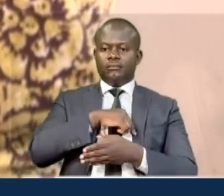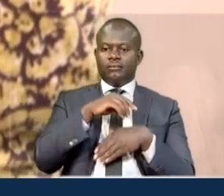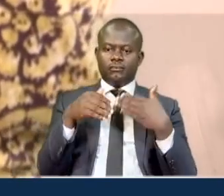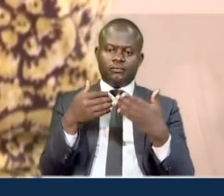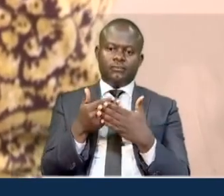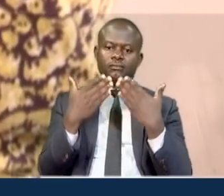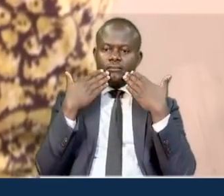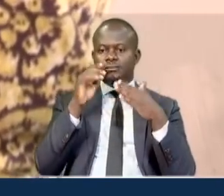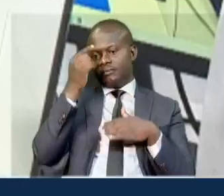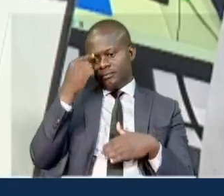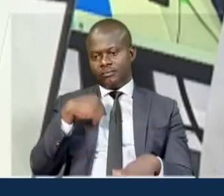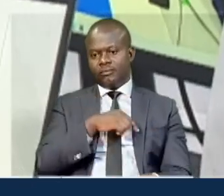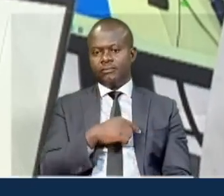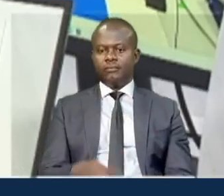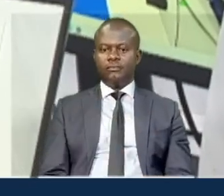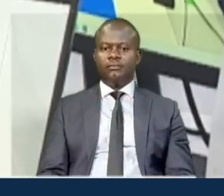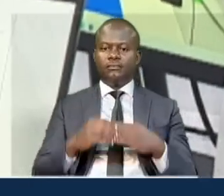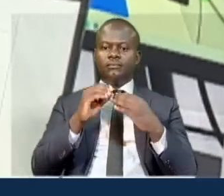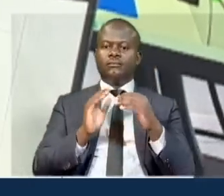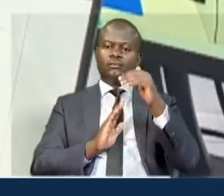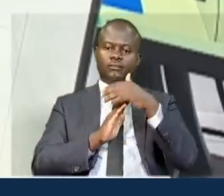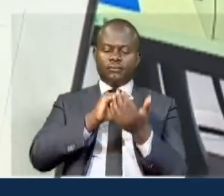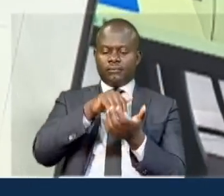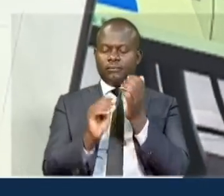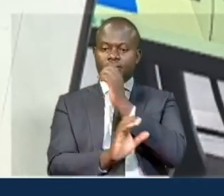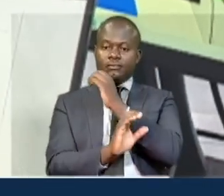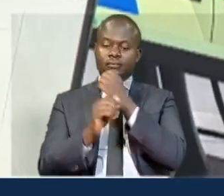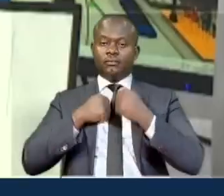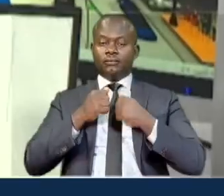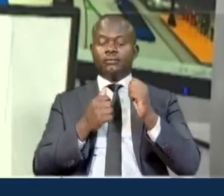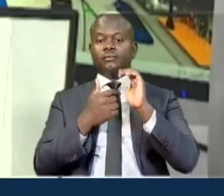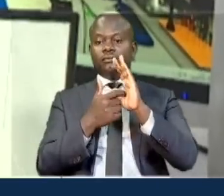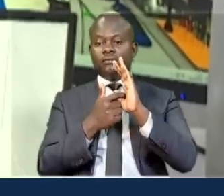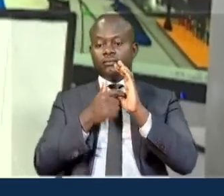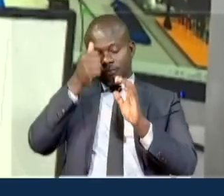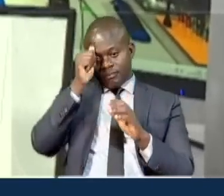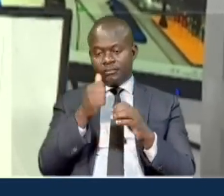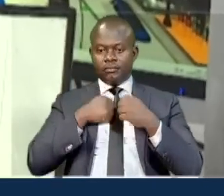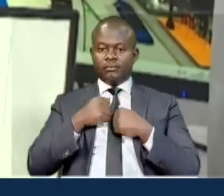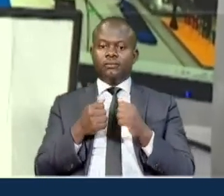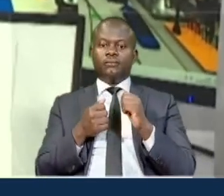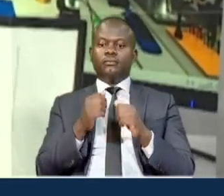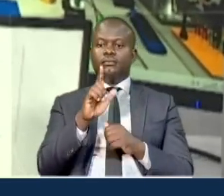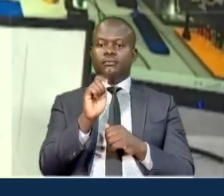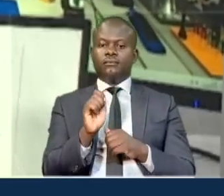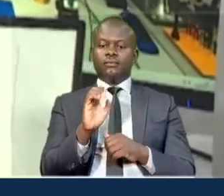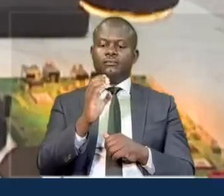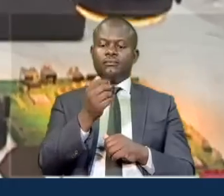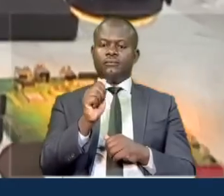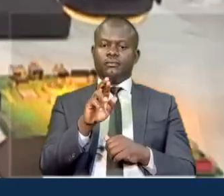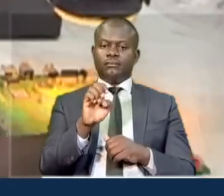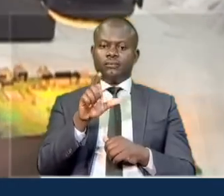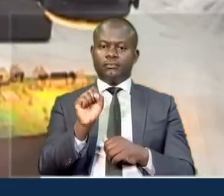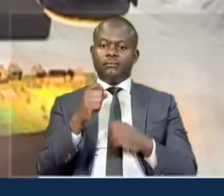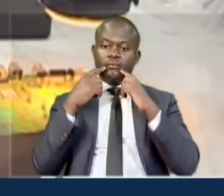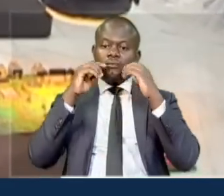genda shima leta yacu umuyobozi mukuru w'ikigo cy'u Rwanda cy'imenyetso bya gihanga Rwanda Forensic Institute yatana Colonel Charles Karangwa avuga